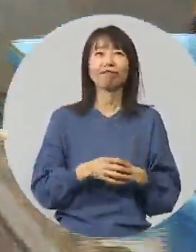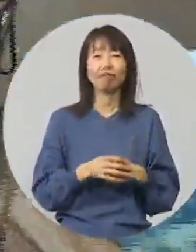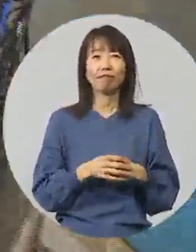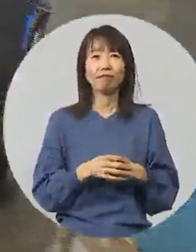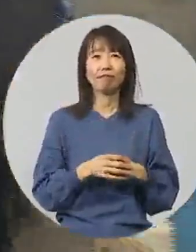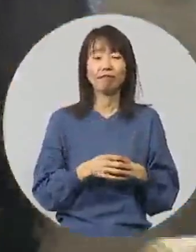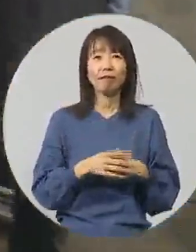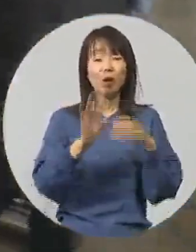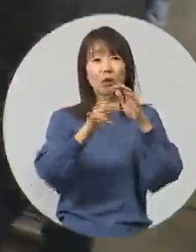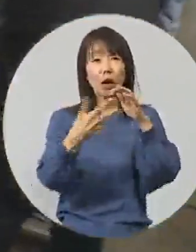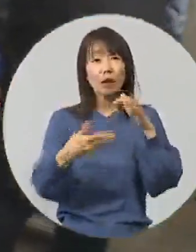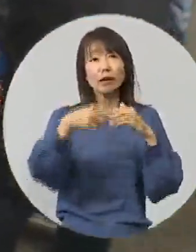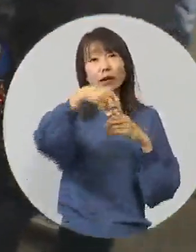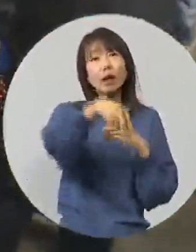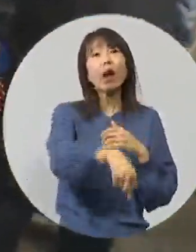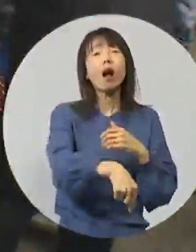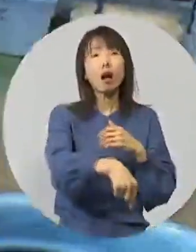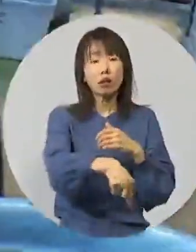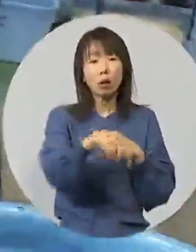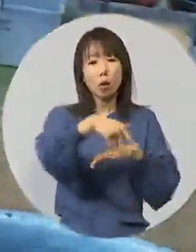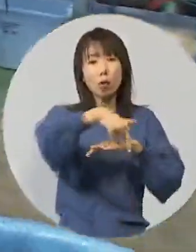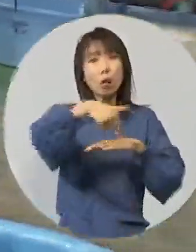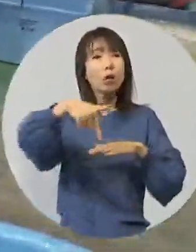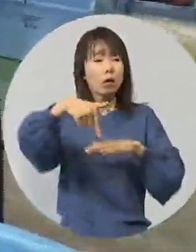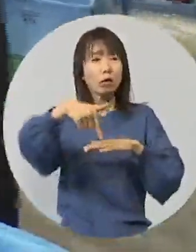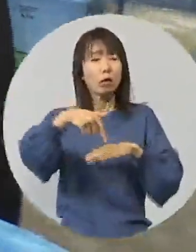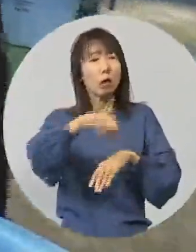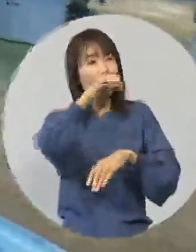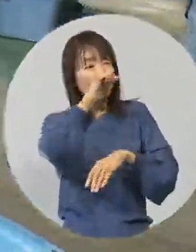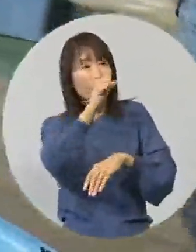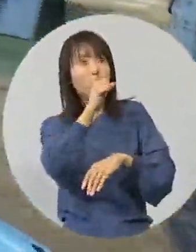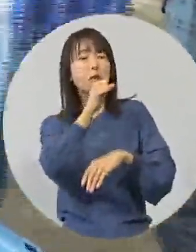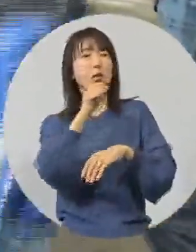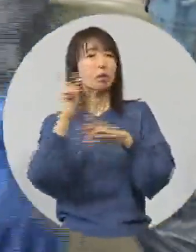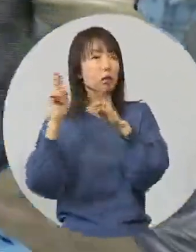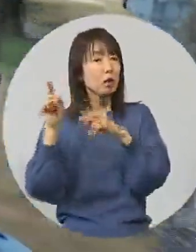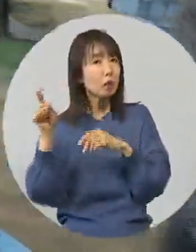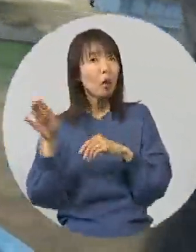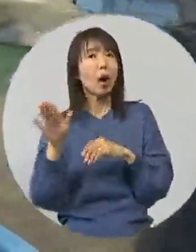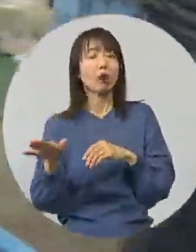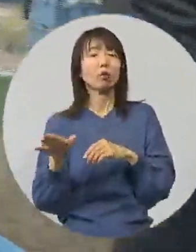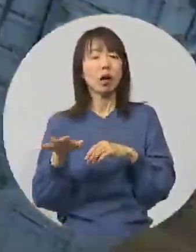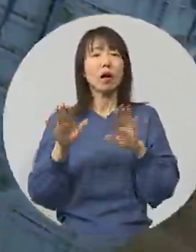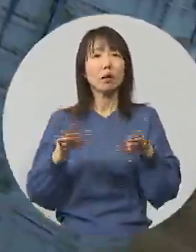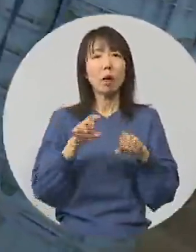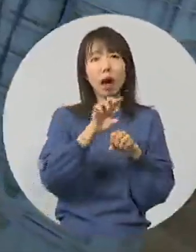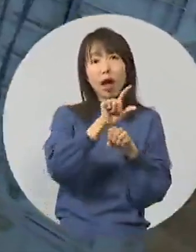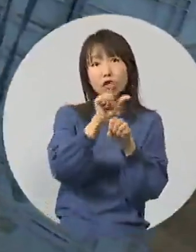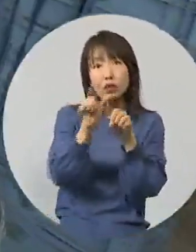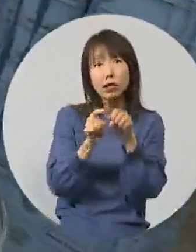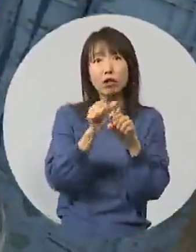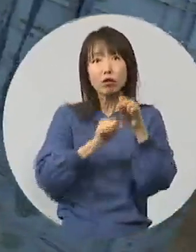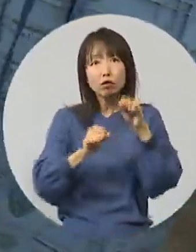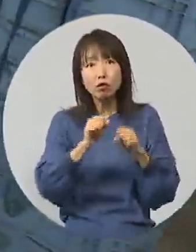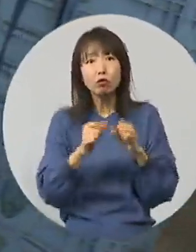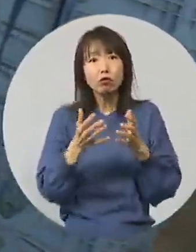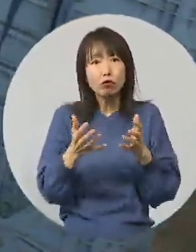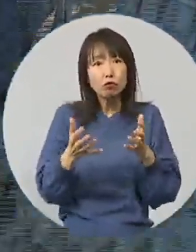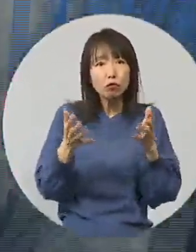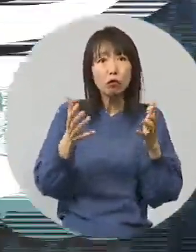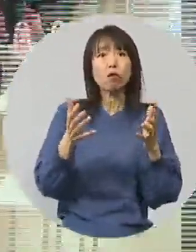プロジェクトに賛同する企業などもあり、今 SDGs の動きが活発になりつつあります。